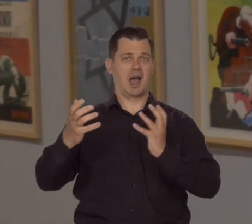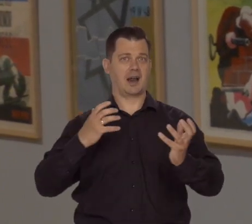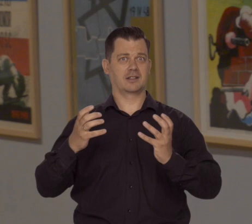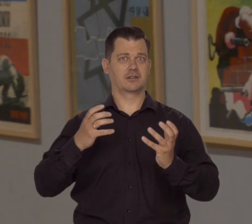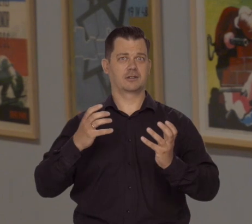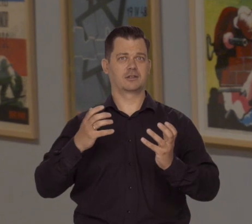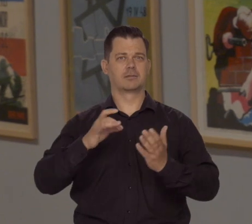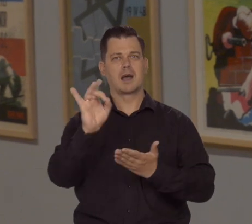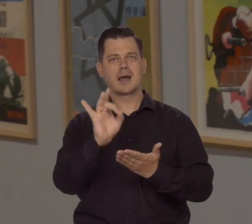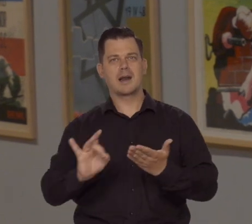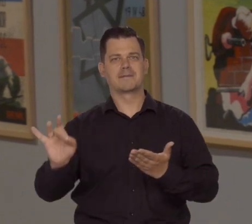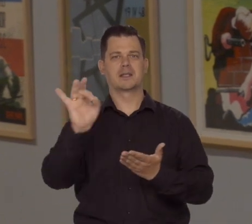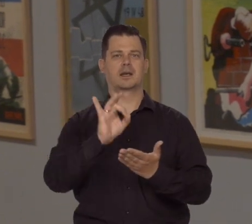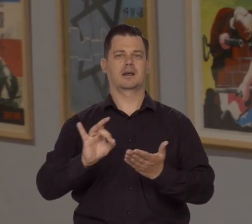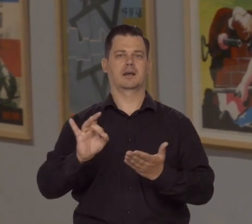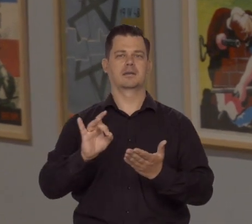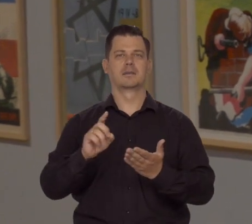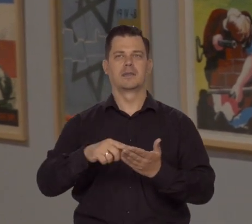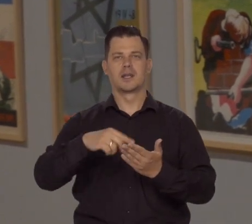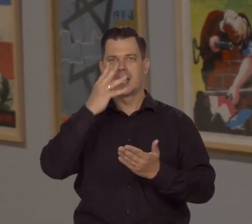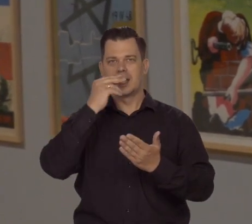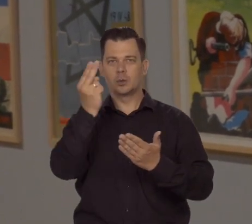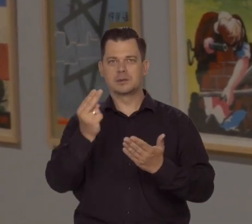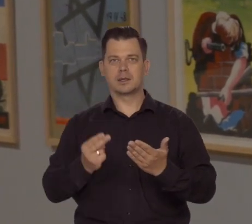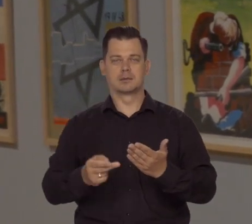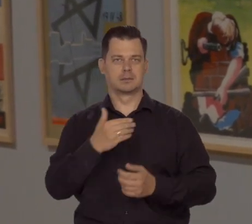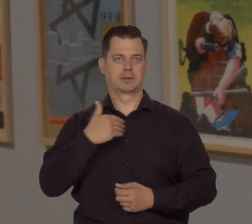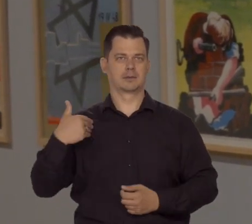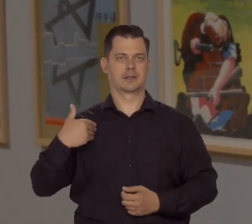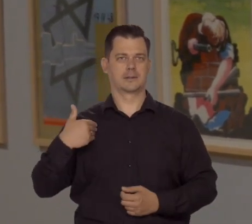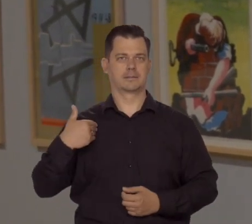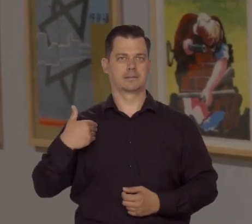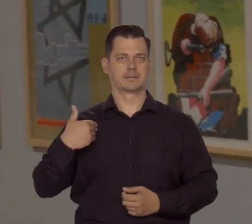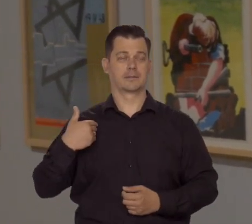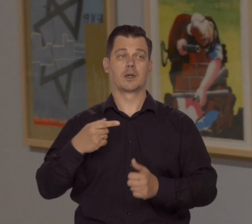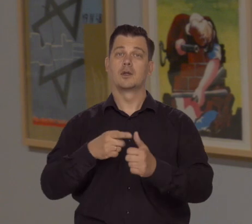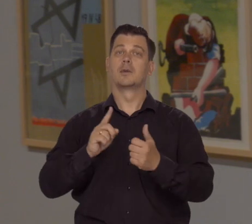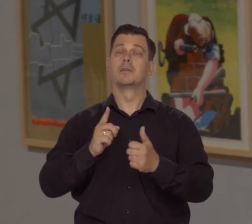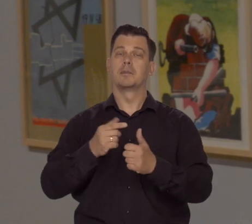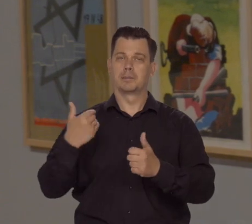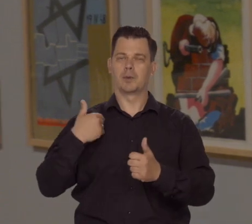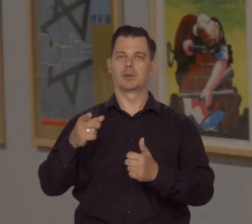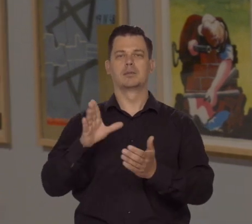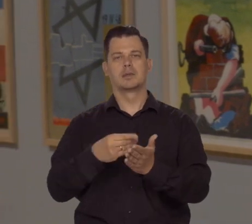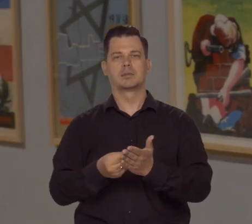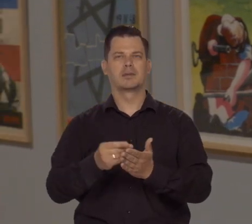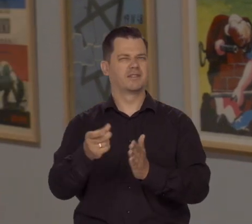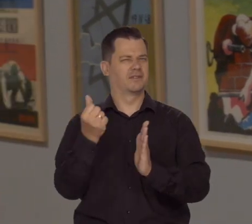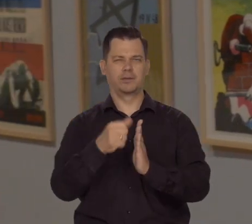wiodący artyści, graficy, ilustratorzy polscy. Z jednej strony mamy tu